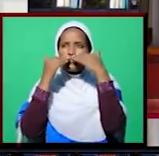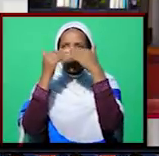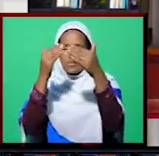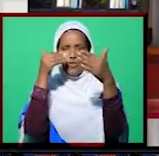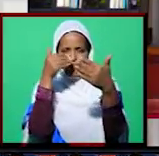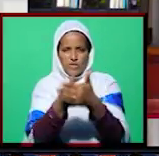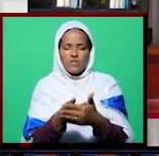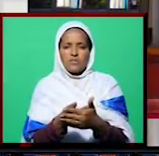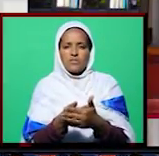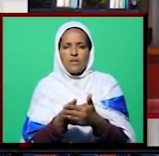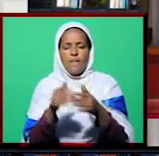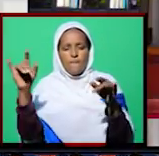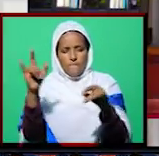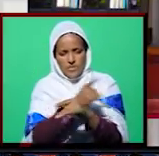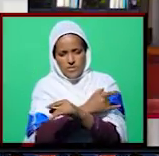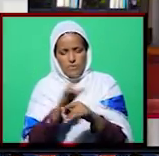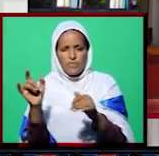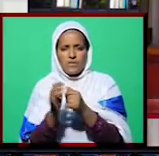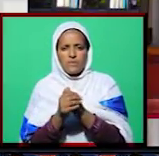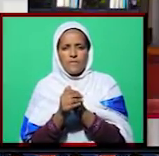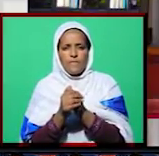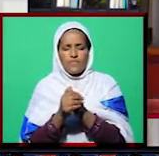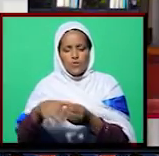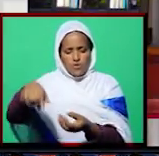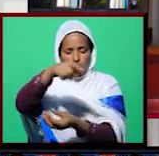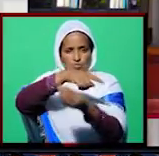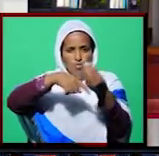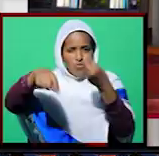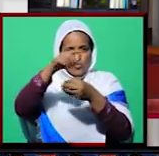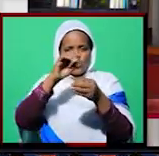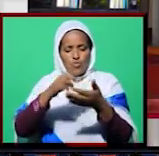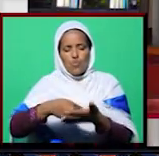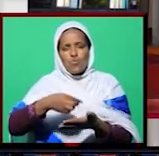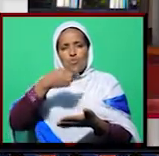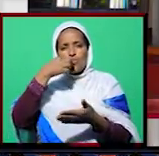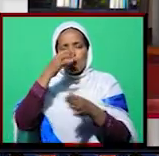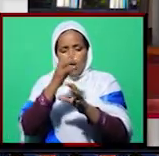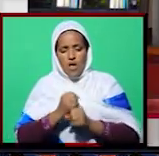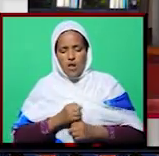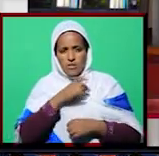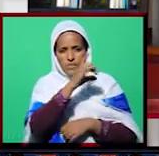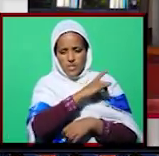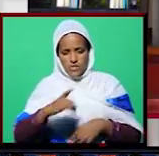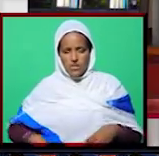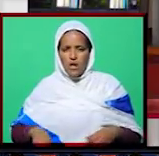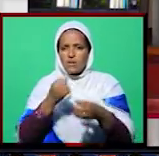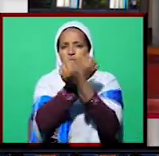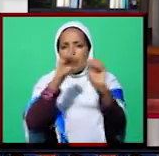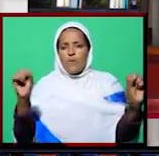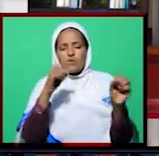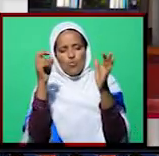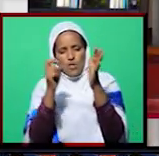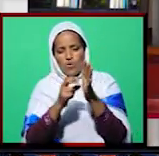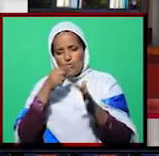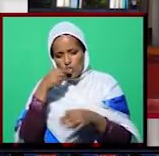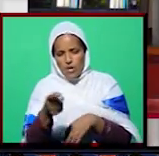ቢፈጸም ምስጋናው ቢደርስ ቢዘመር ዞሮ ዞሮ ስጋው ደሙ ያልተቀበለ ክርስቲያን